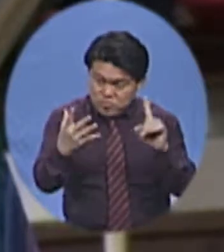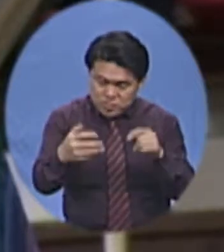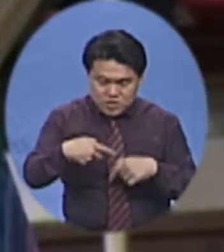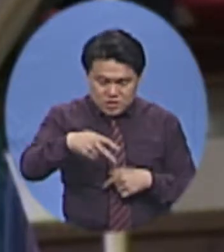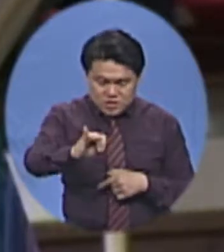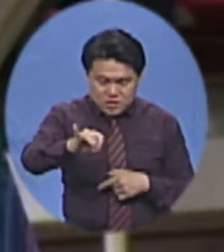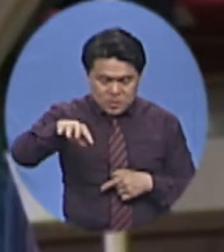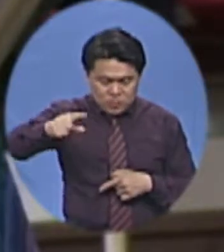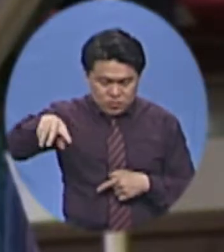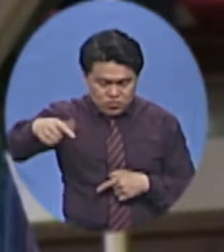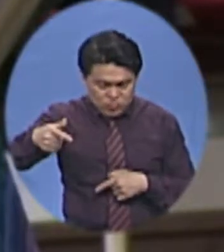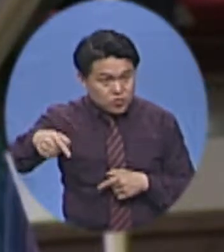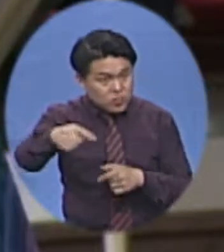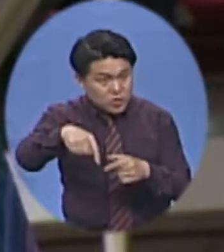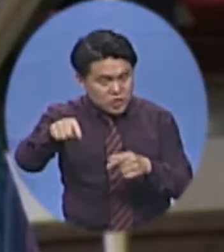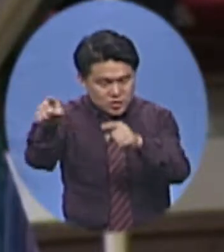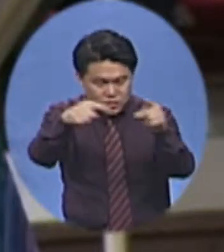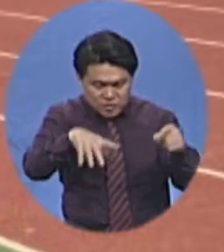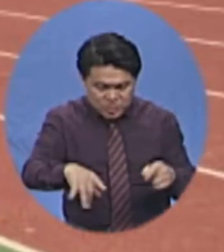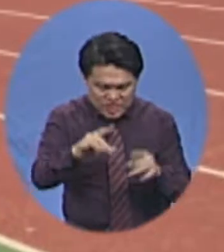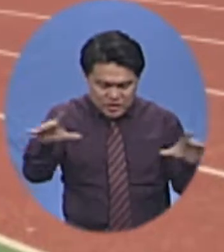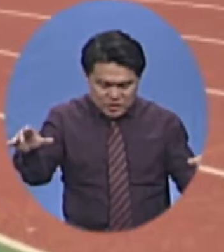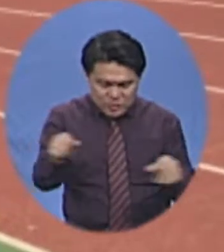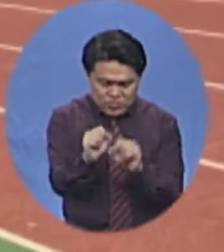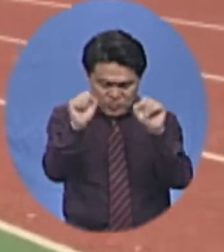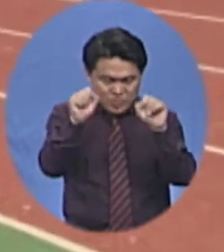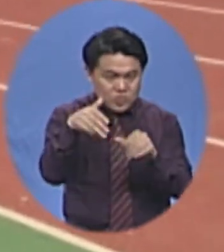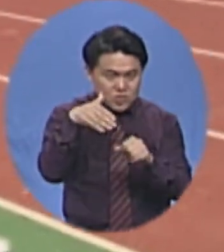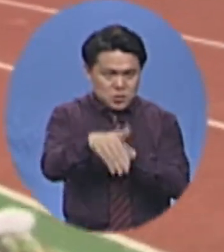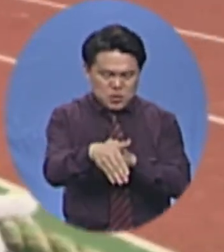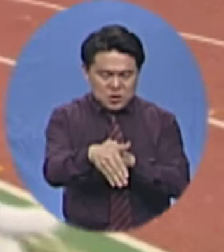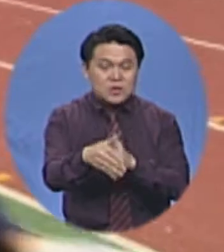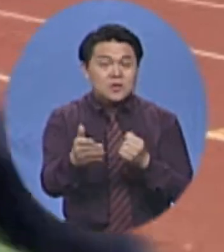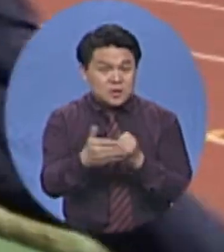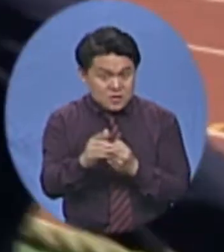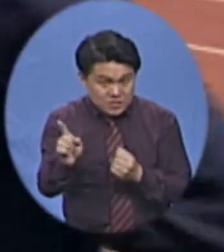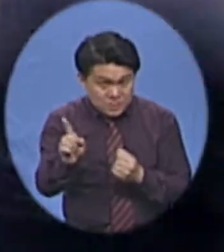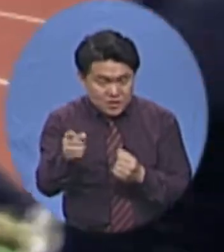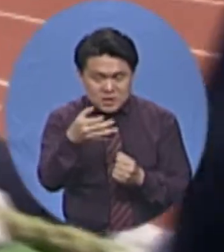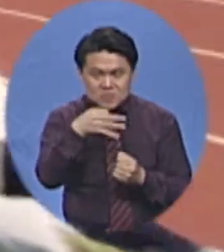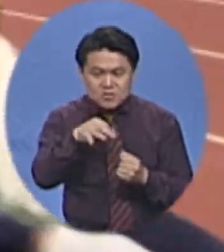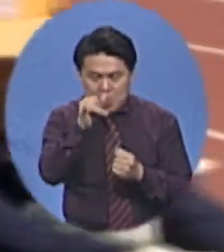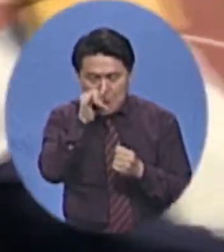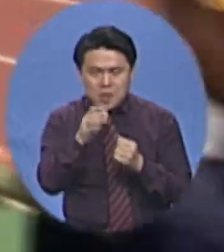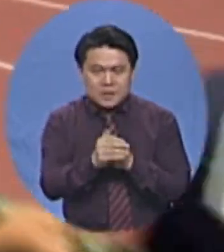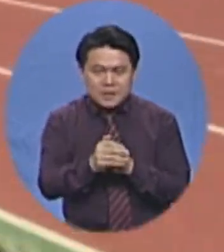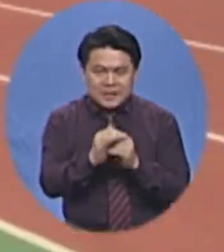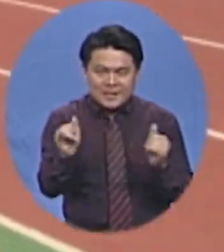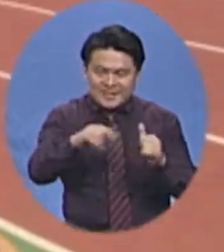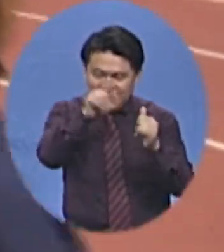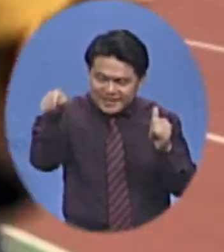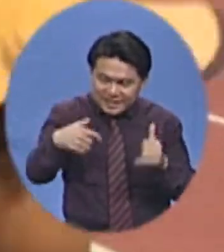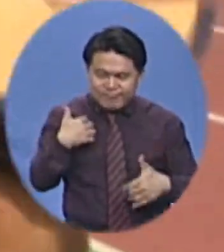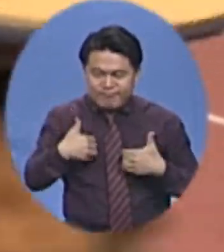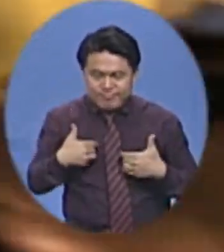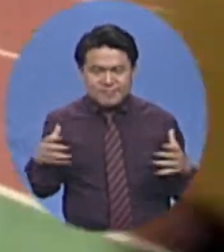군구 단위로는 전국 처음 종합체전으로 열리는 의미 있는 대회인 만큼 시민 모두가 즐기고 화합하는 자리였다고